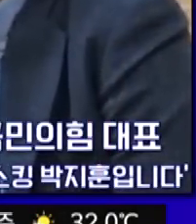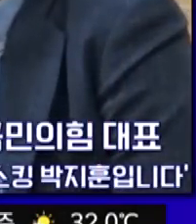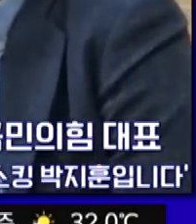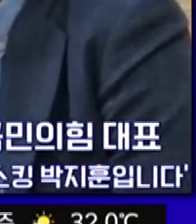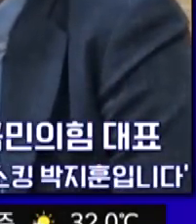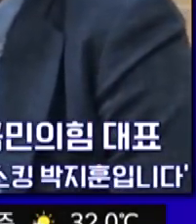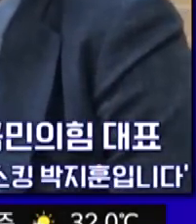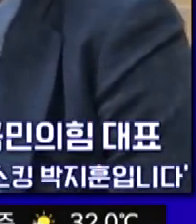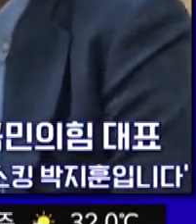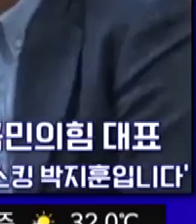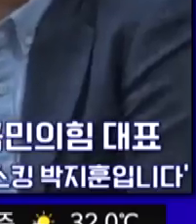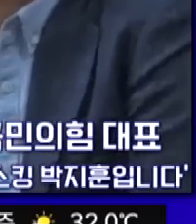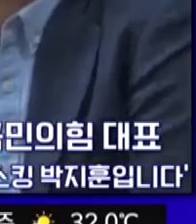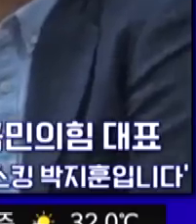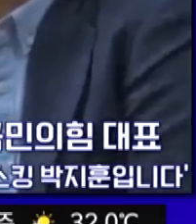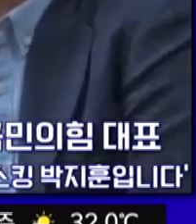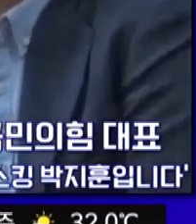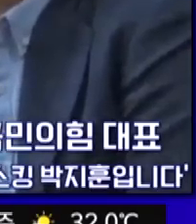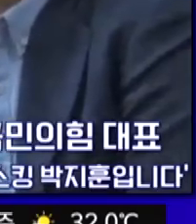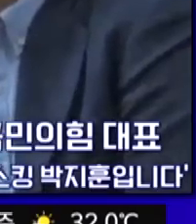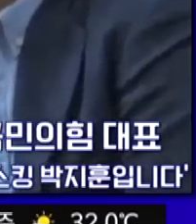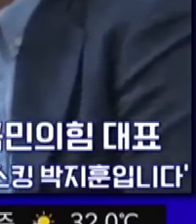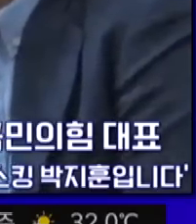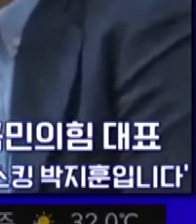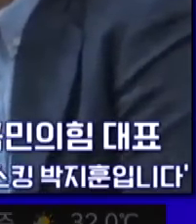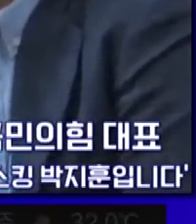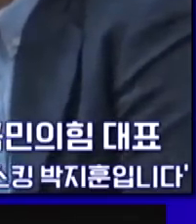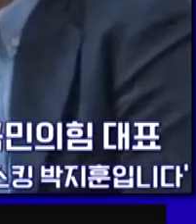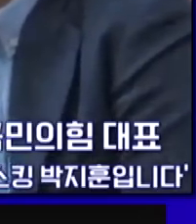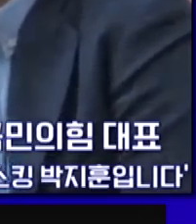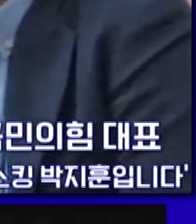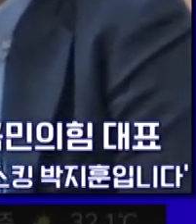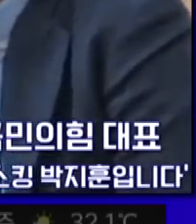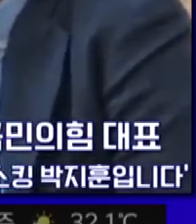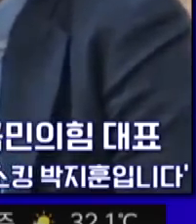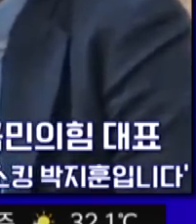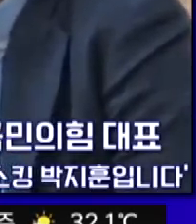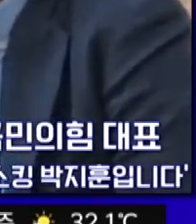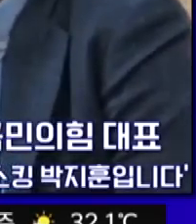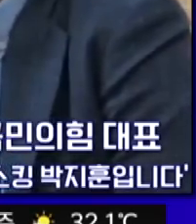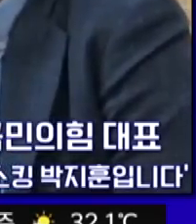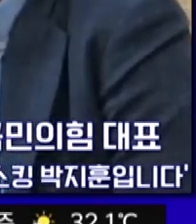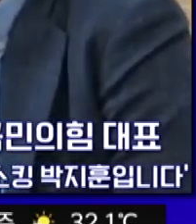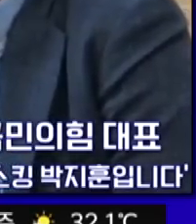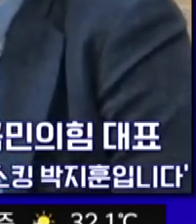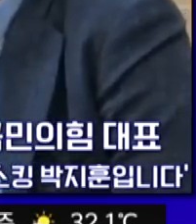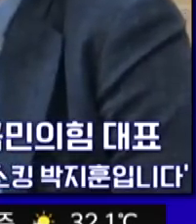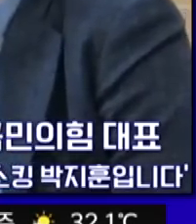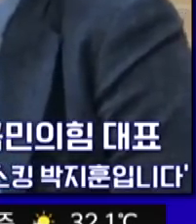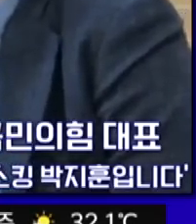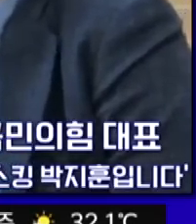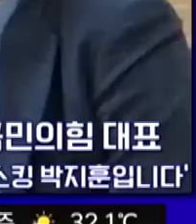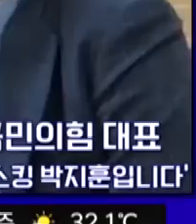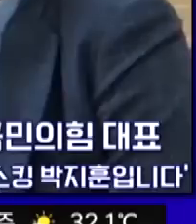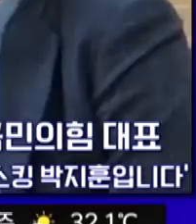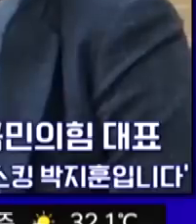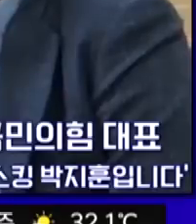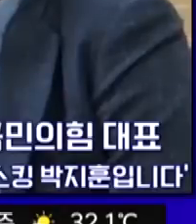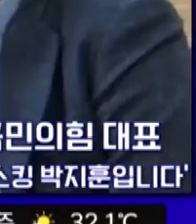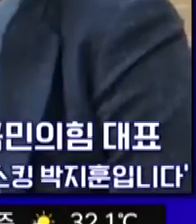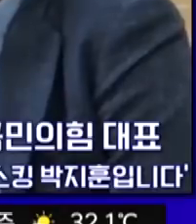지도부가 들어선다 하더라도 지금이 꼴로 해가지고 그러면은 총선 때까지 그 지도부가 공천한다는 보장이 있습니까